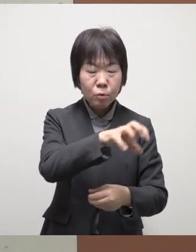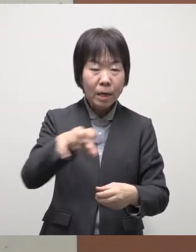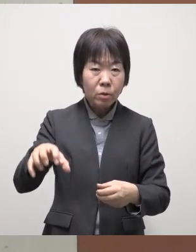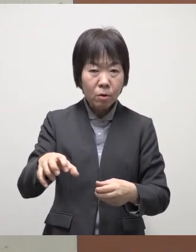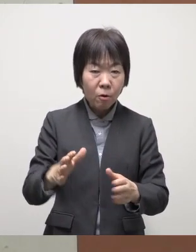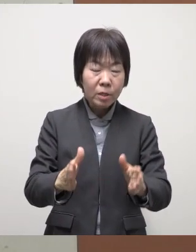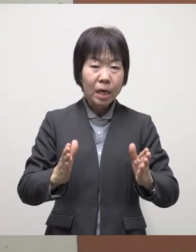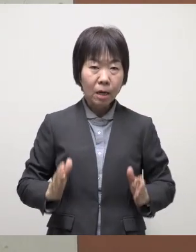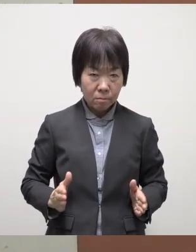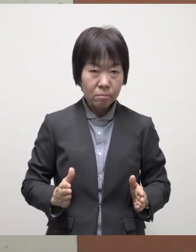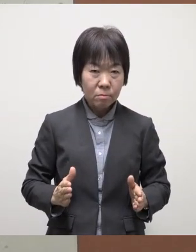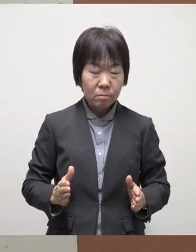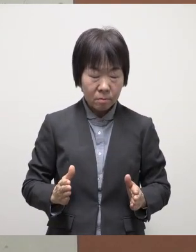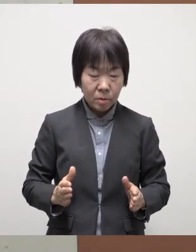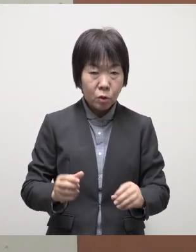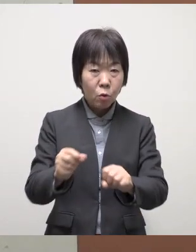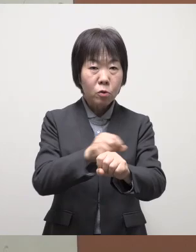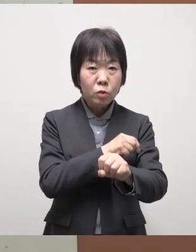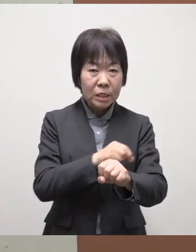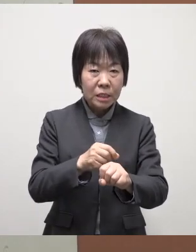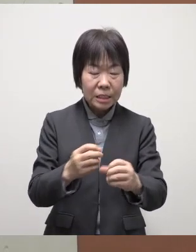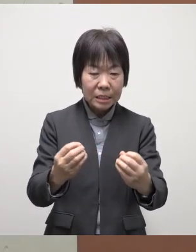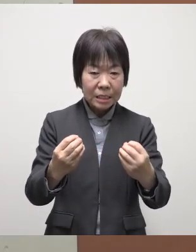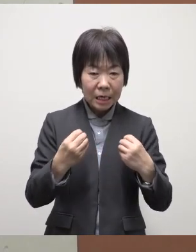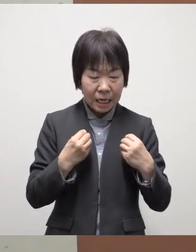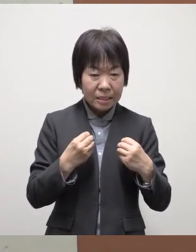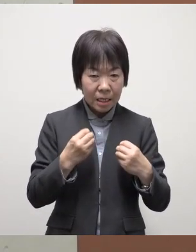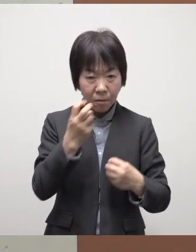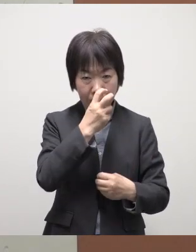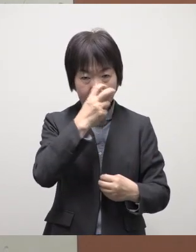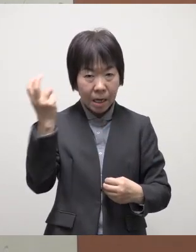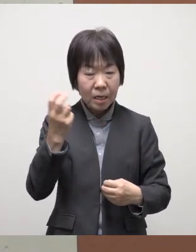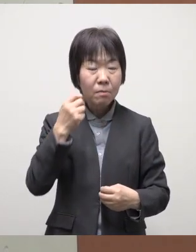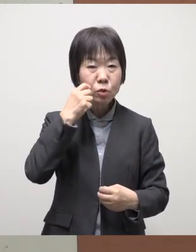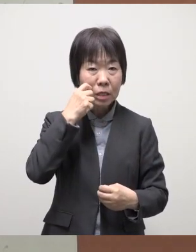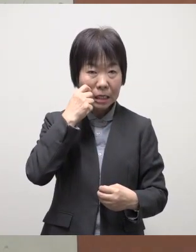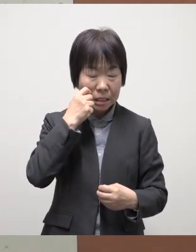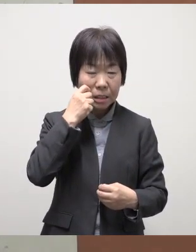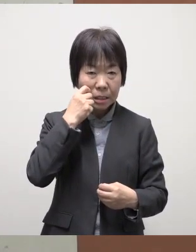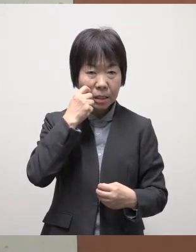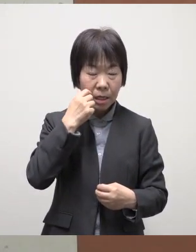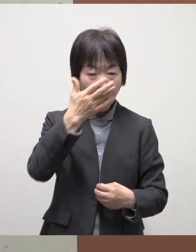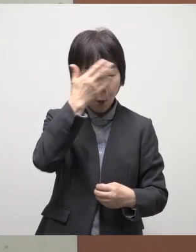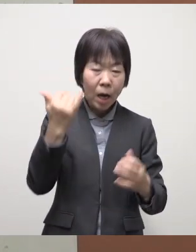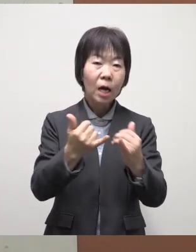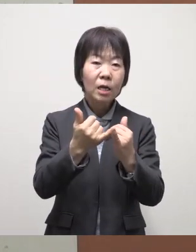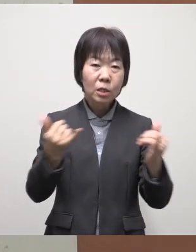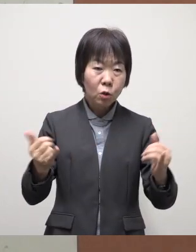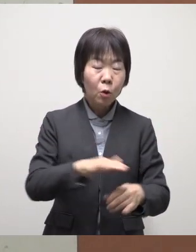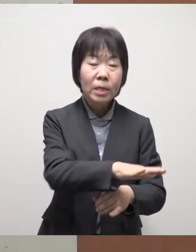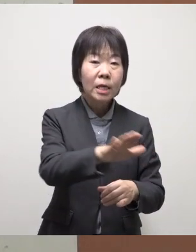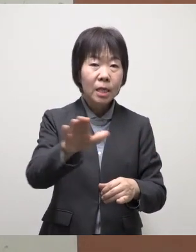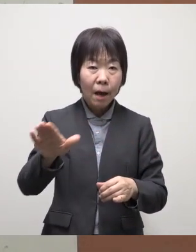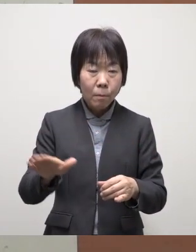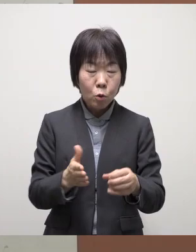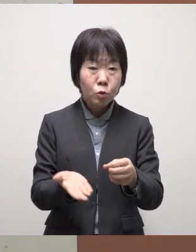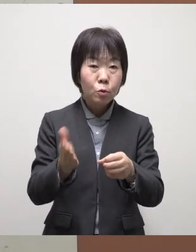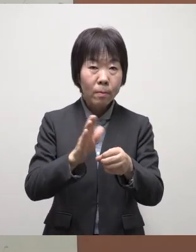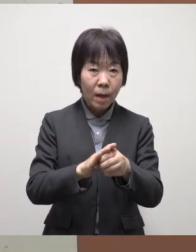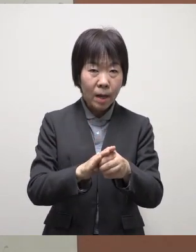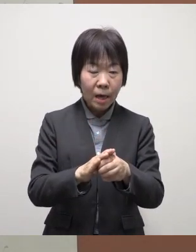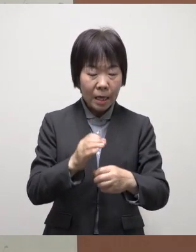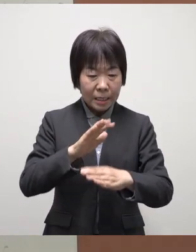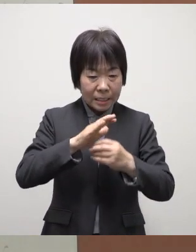行動特に感染の発見が難しいとされる若年層の皆さんも含め